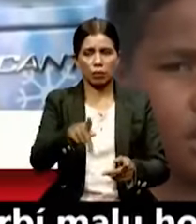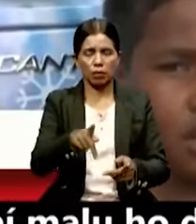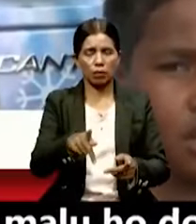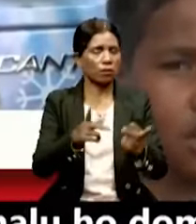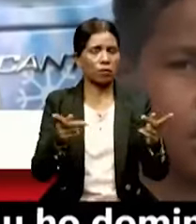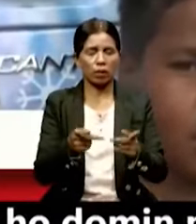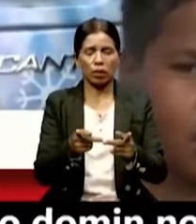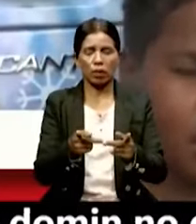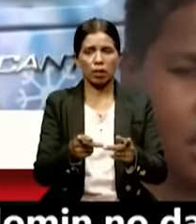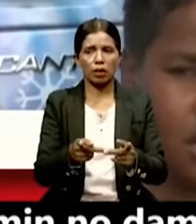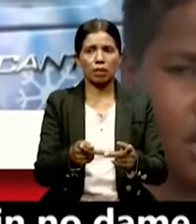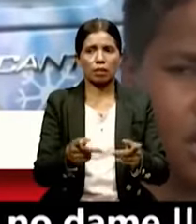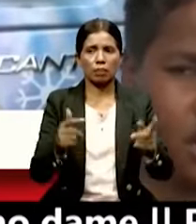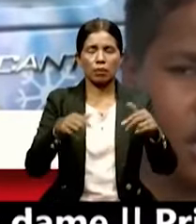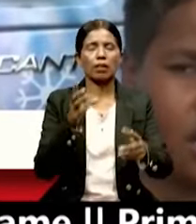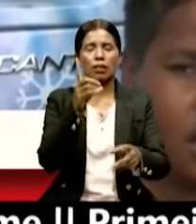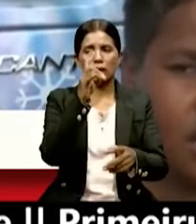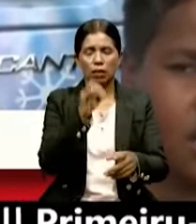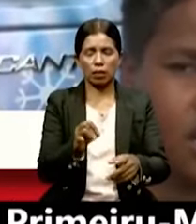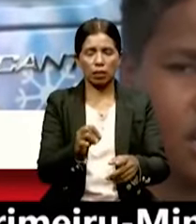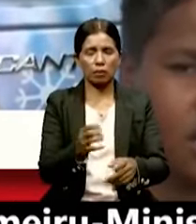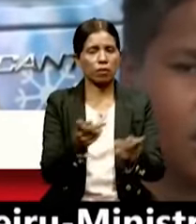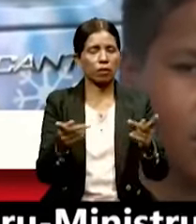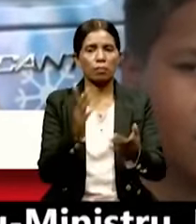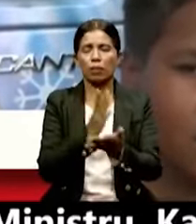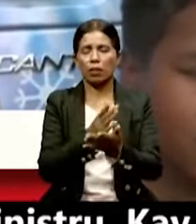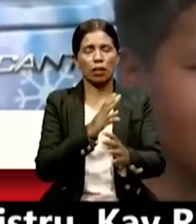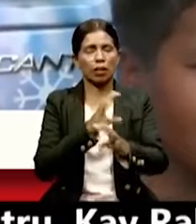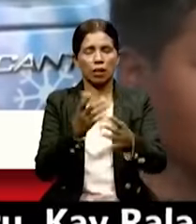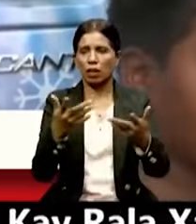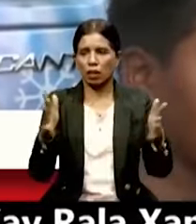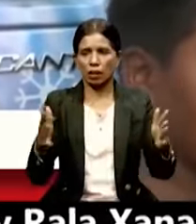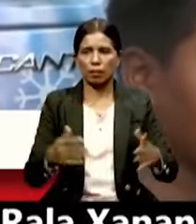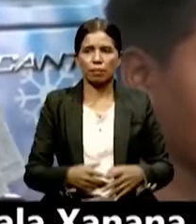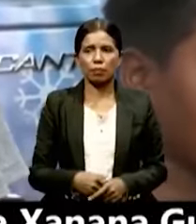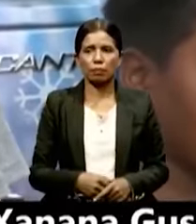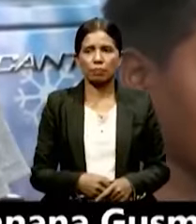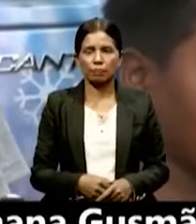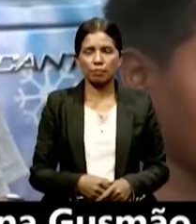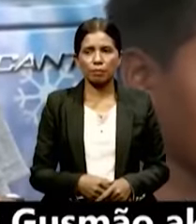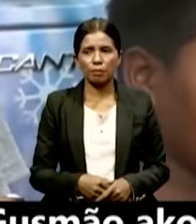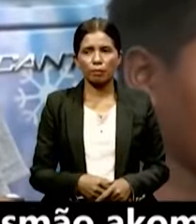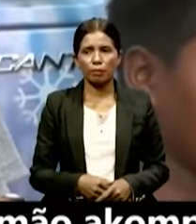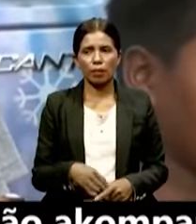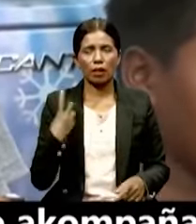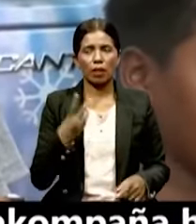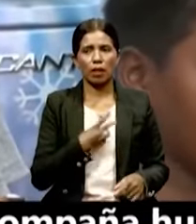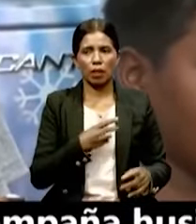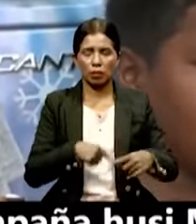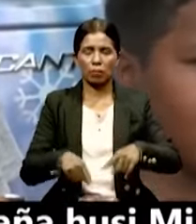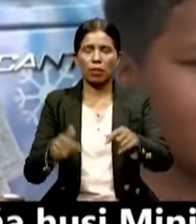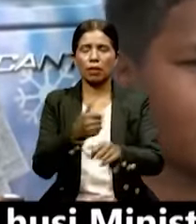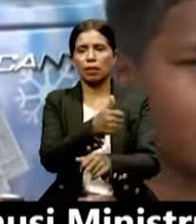laya, mai to tama to dili mas terminal laya nemak ami antar sira irai dak to sira ne